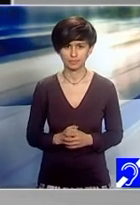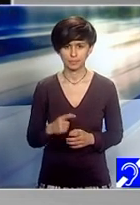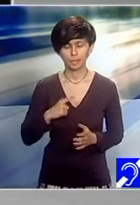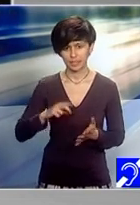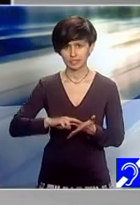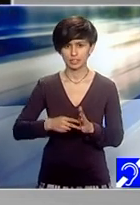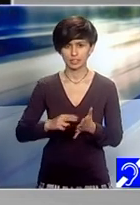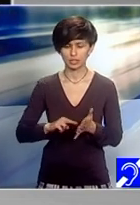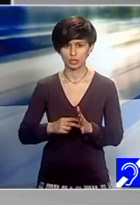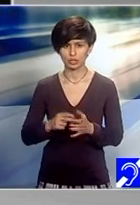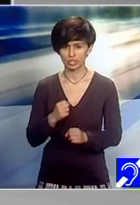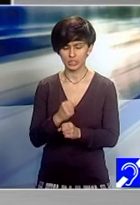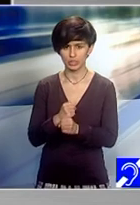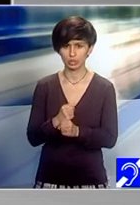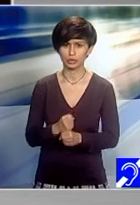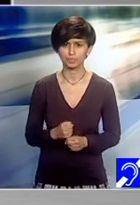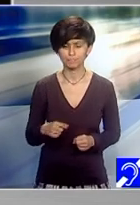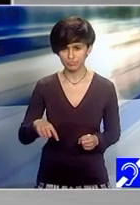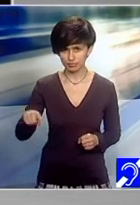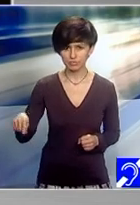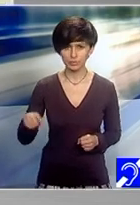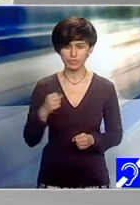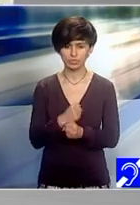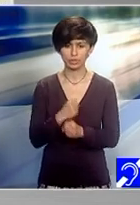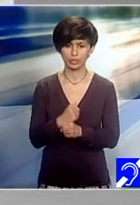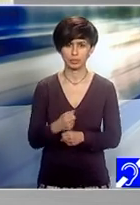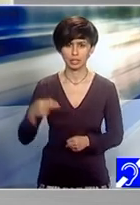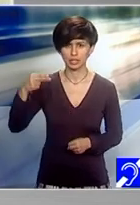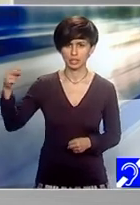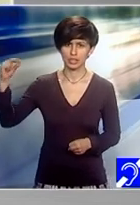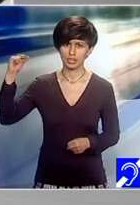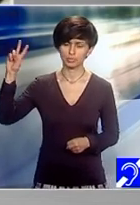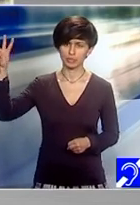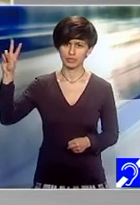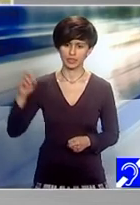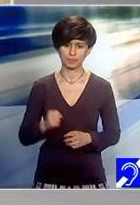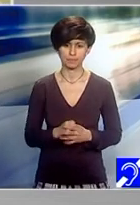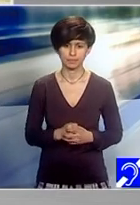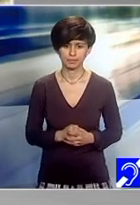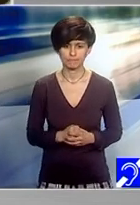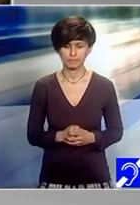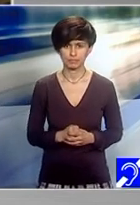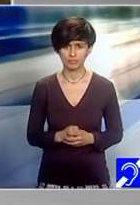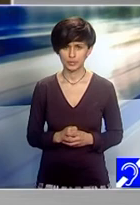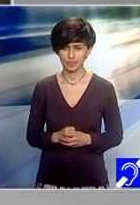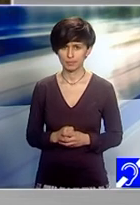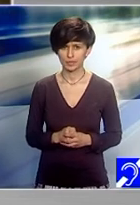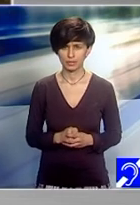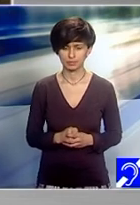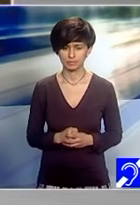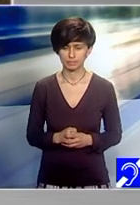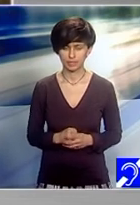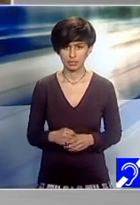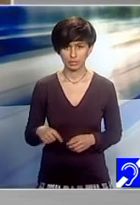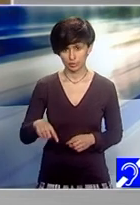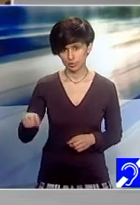în lucru. Și mai nou lucrăm pe tehnologia HPV, introdusă de anul ăsta în linia primară a screeningului, ceea ce ne